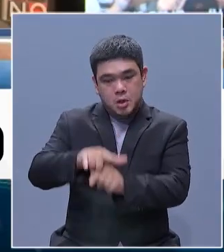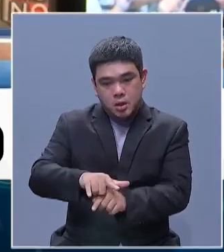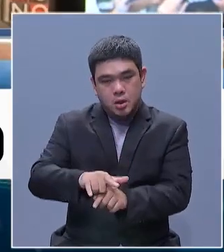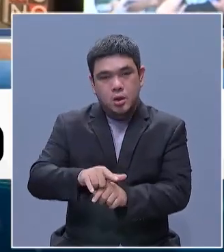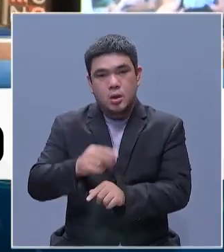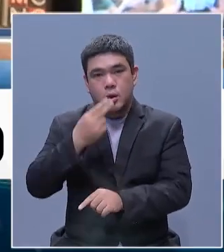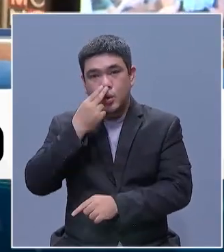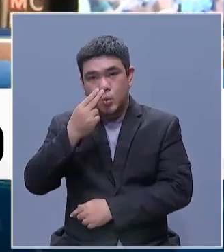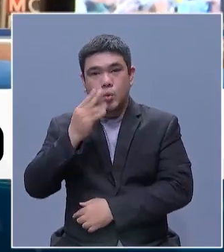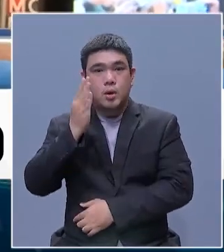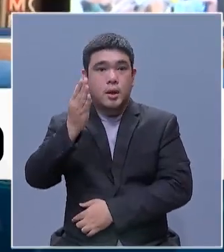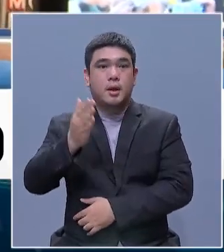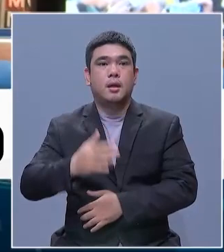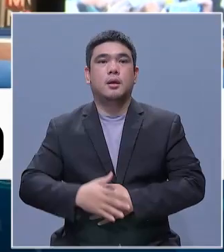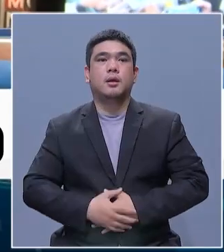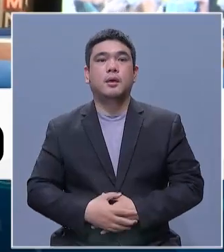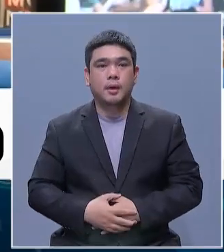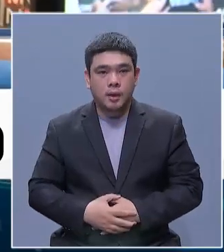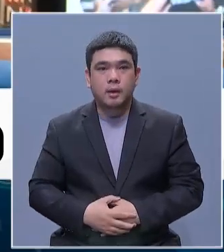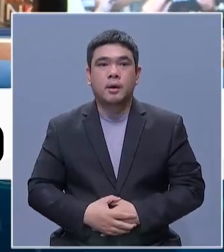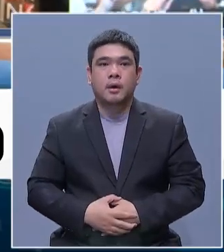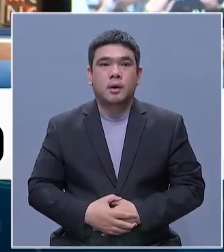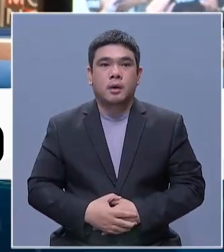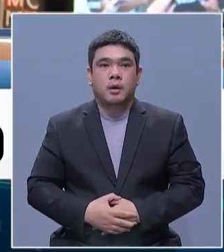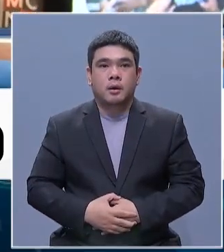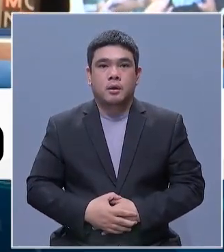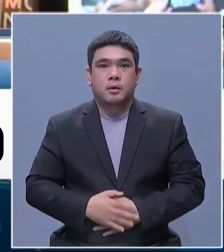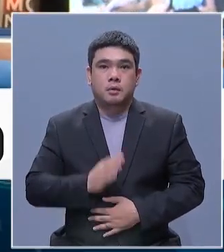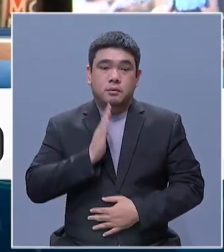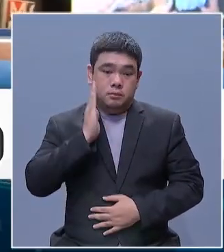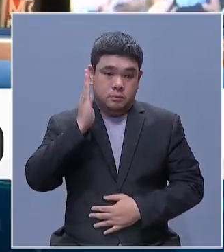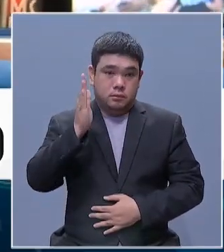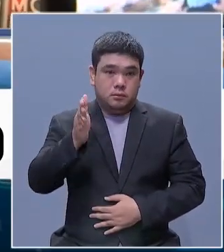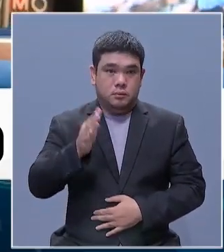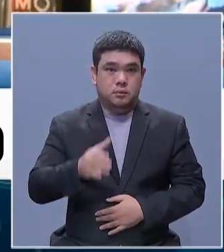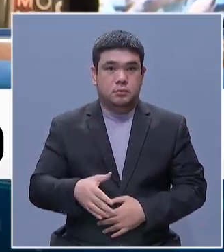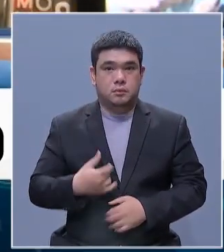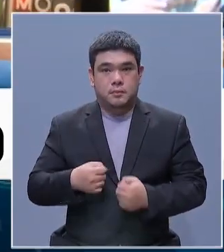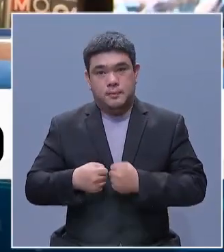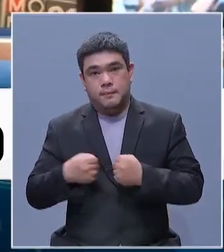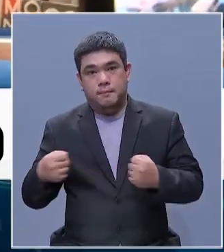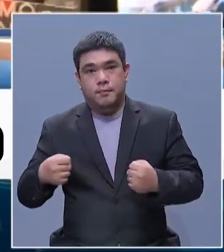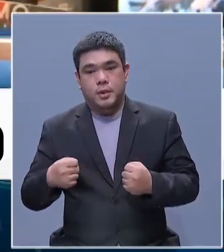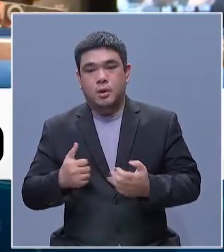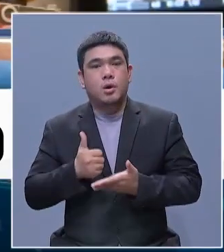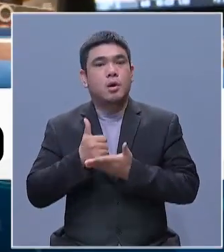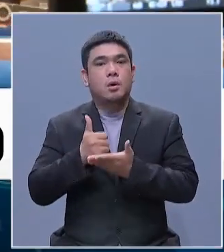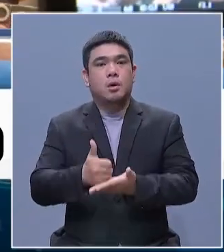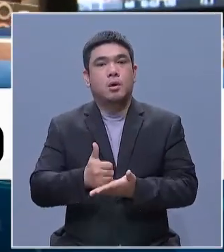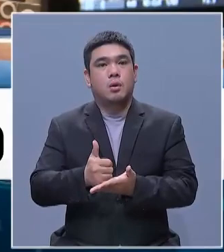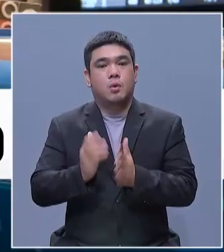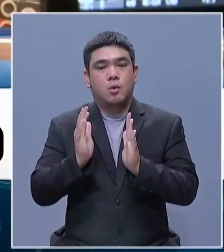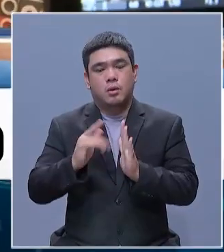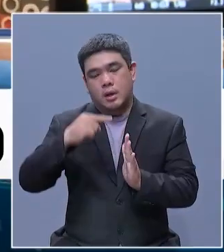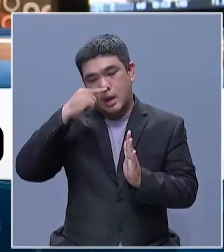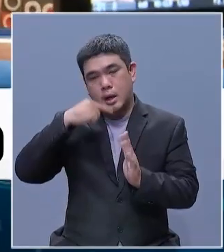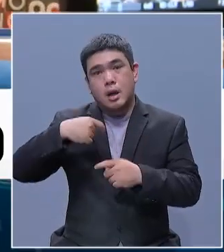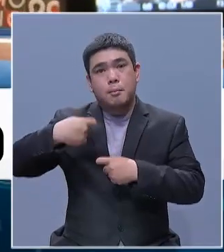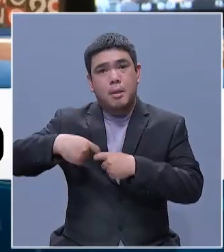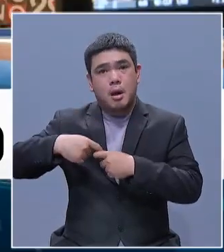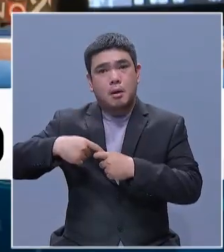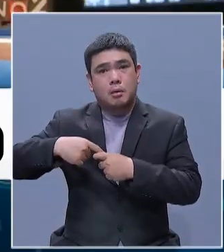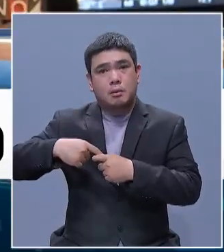ะครับ เนี่ยอย่างที่บอกถ้าสงครามขยายวงกว้างจอยการช่วยเหลือคนไทยกลับมาเนี่ยมันก็จะยิ่งยากขึ้นใช่ไ